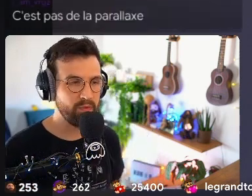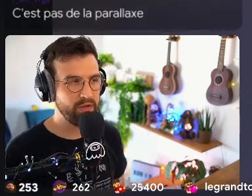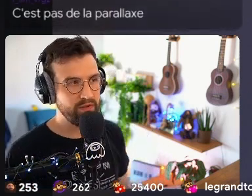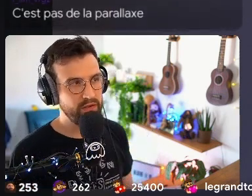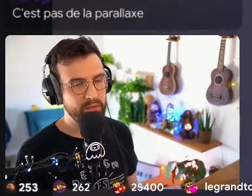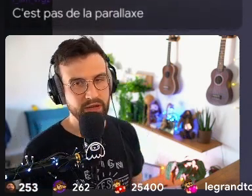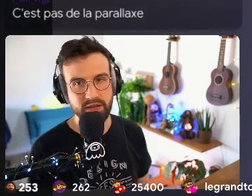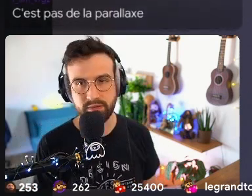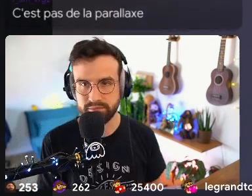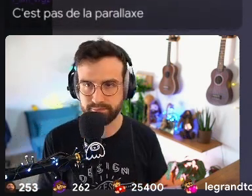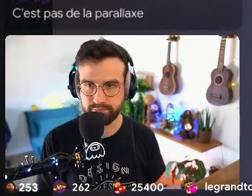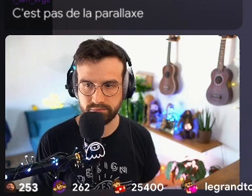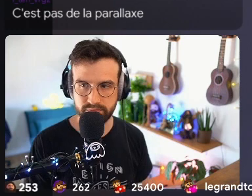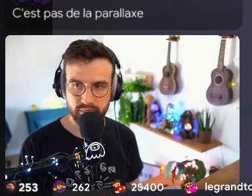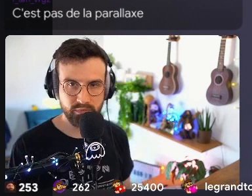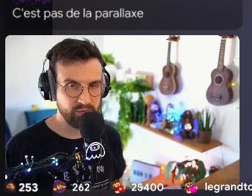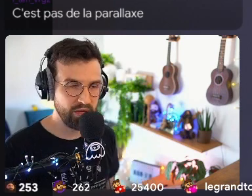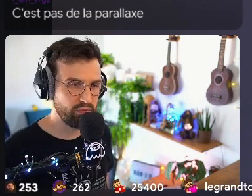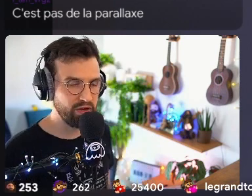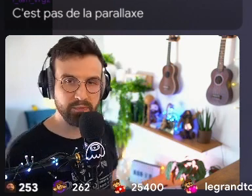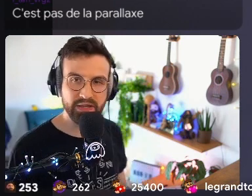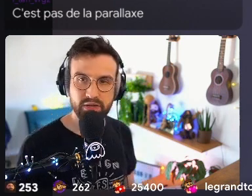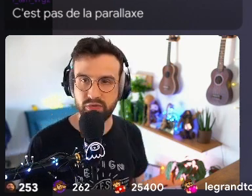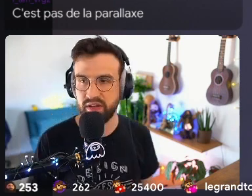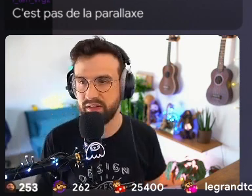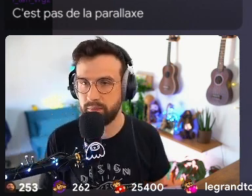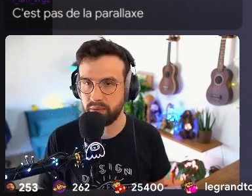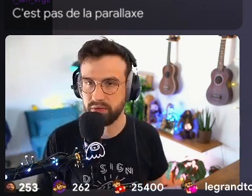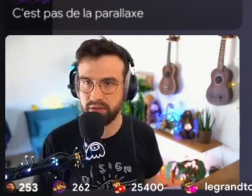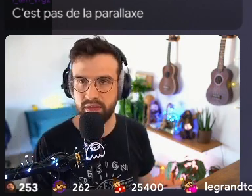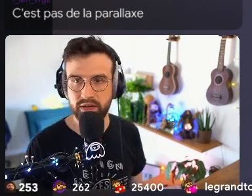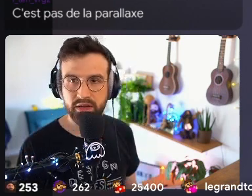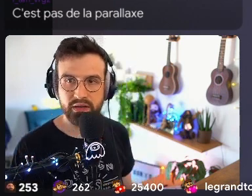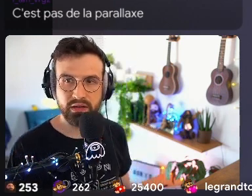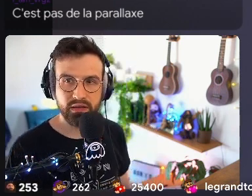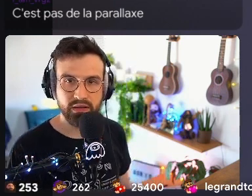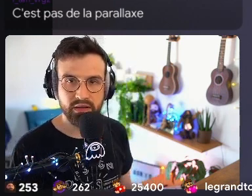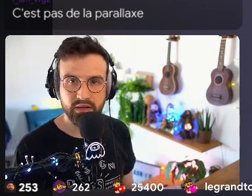tout dépend, mais c'est quand même crade. C'est bien pour inspecter du CSS, par contre.